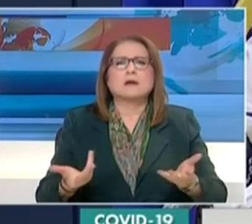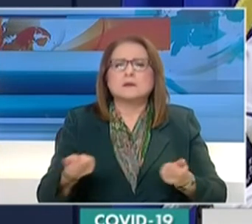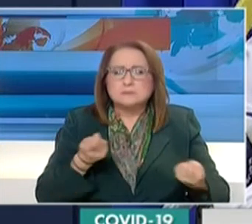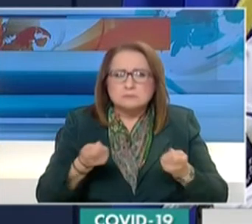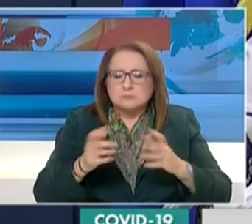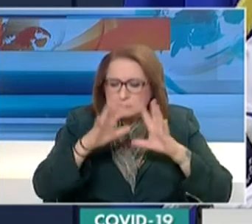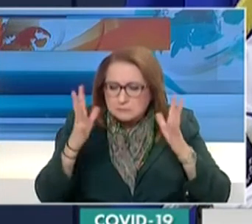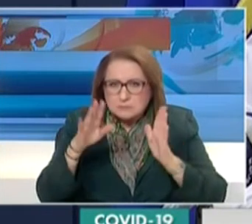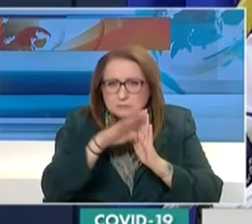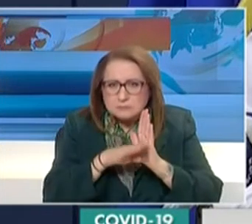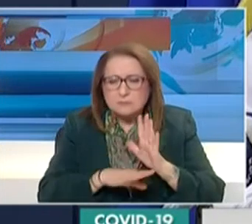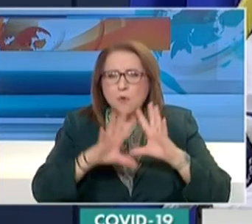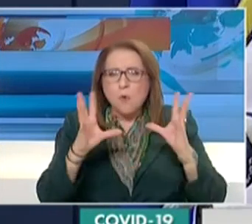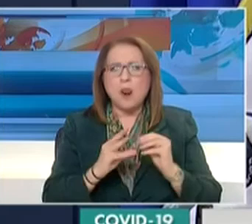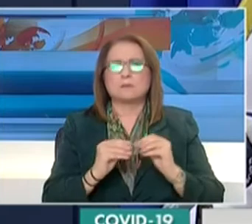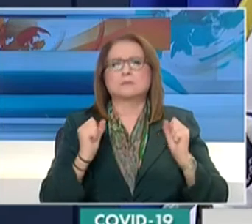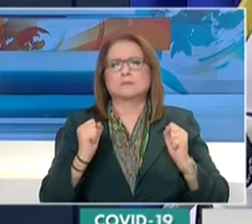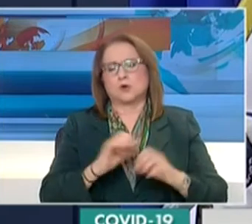την αντιμετώπιση των συνοπιών της νόσου.